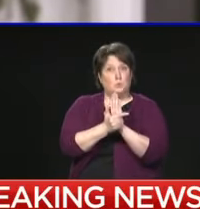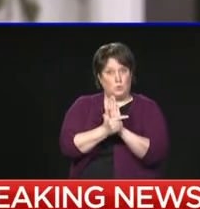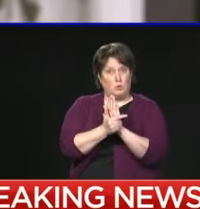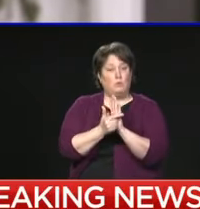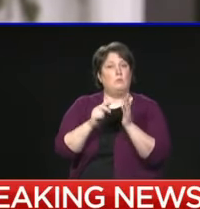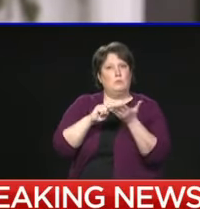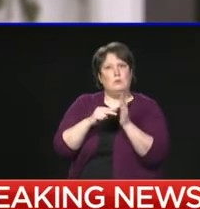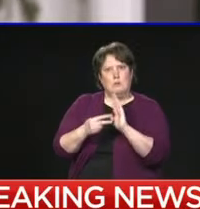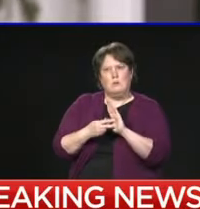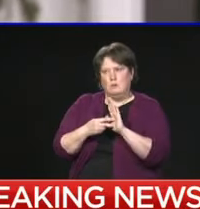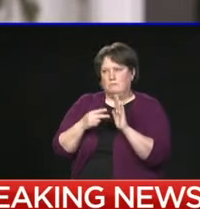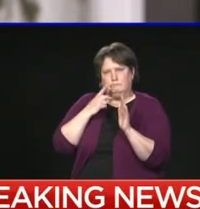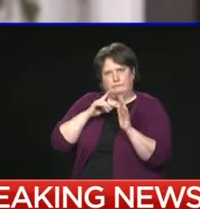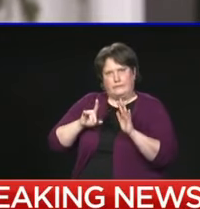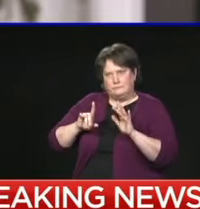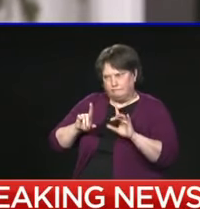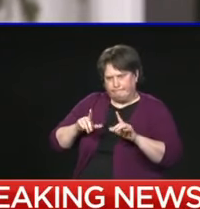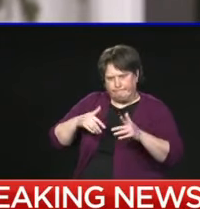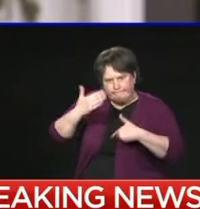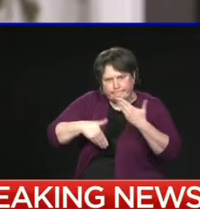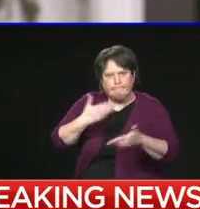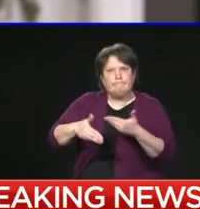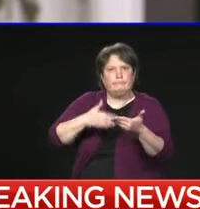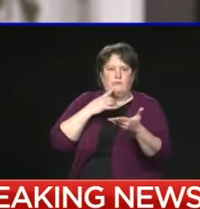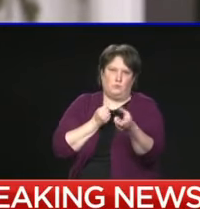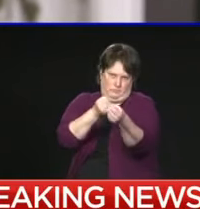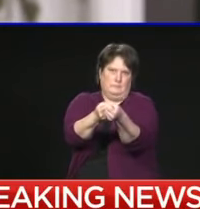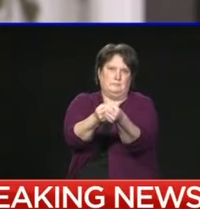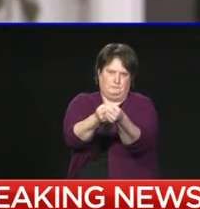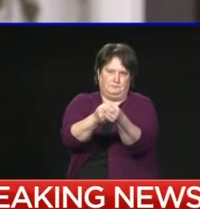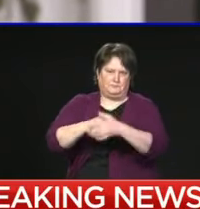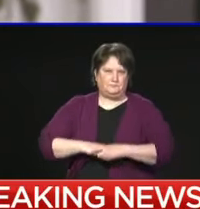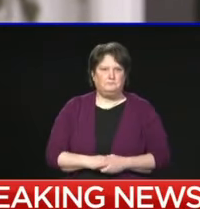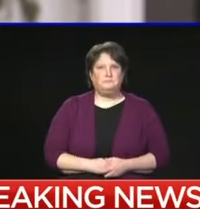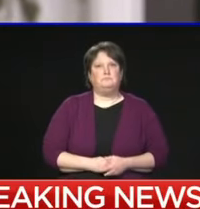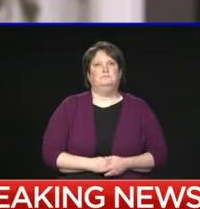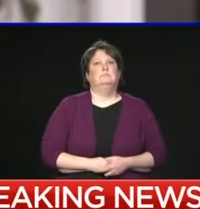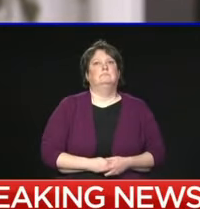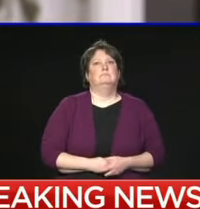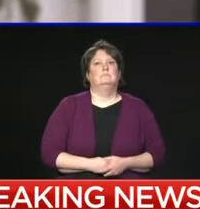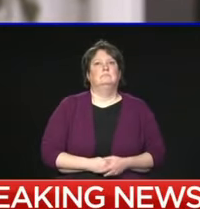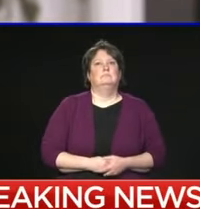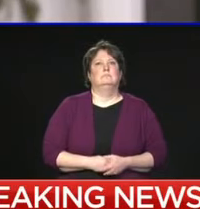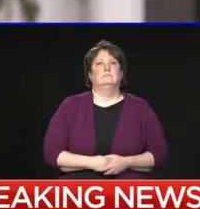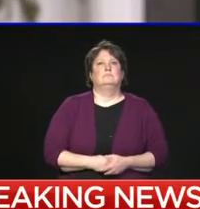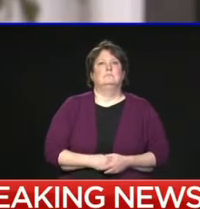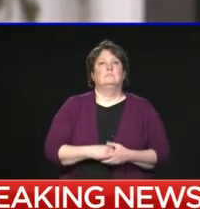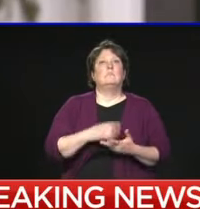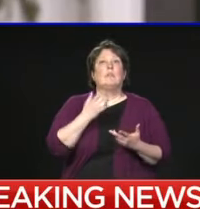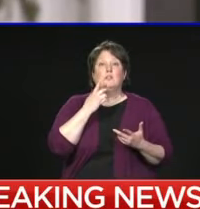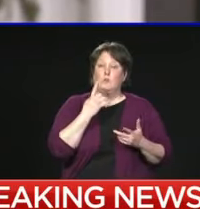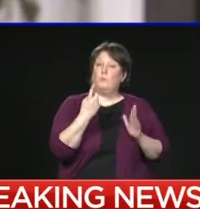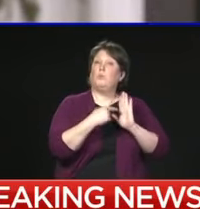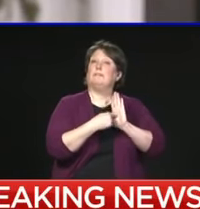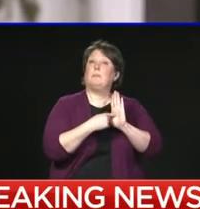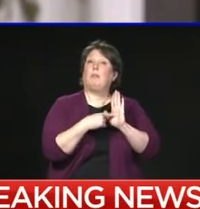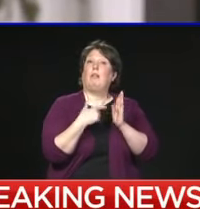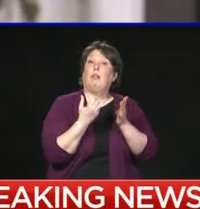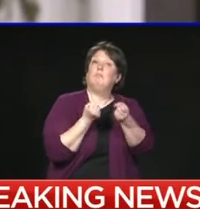appuyer tout de suite. On va notamment bonifier l'allocation canadienne pour enfants et reporter de 6 mois la date